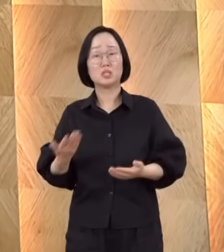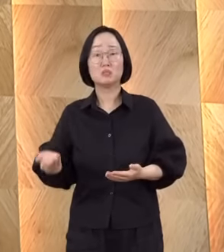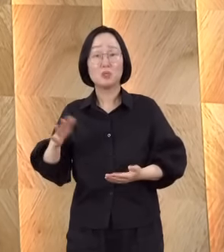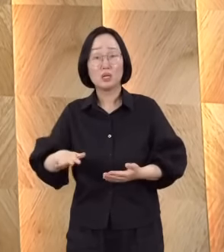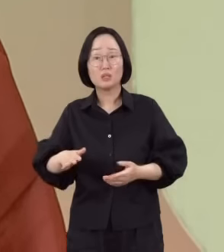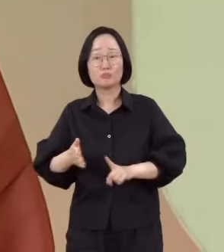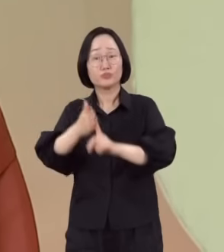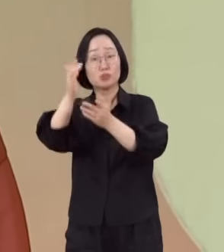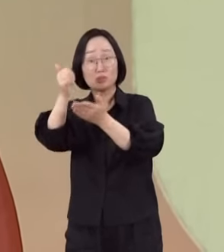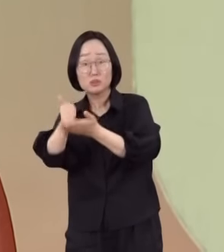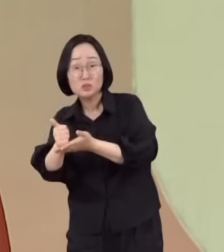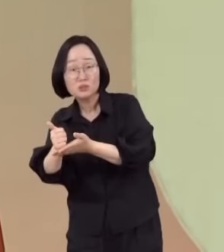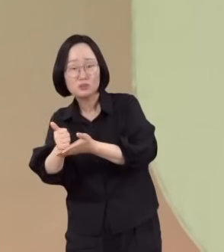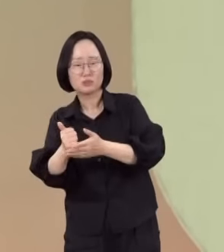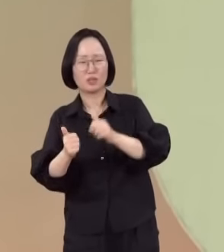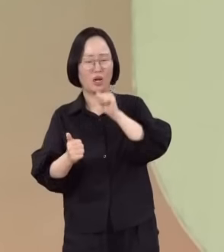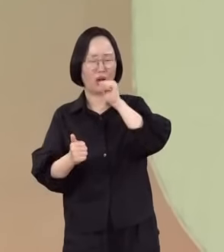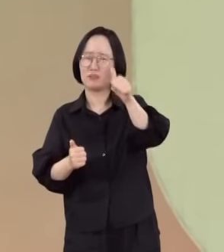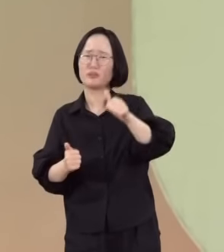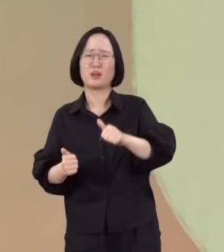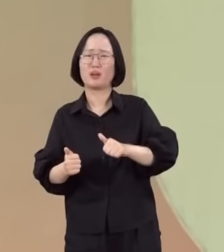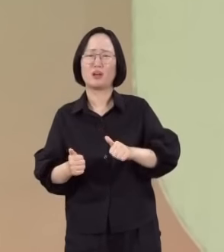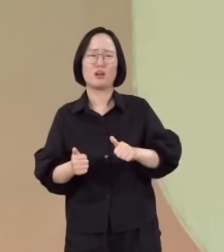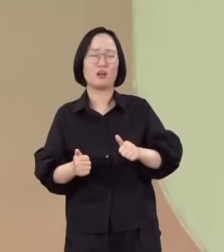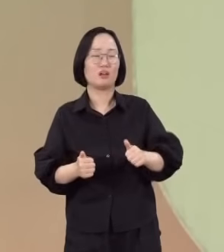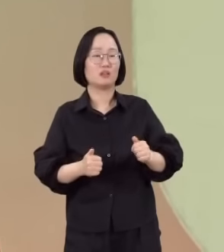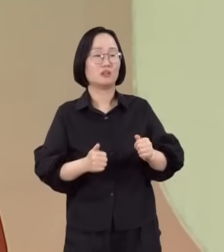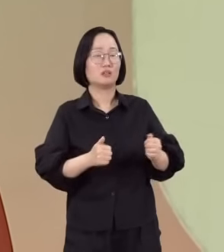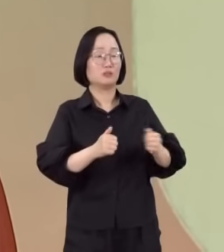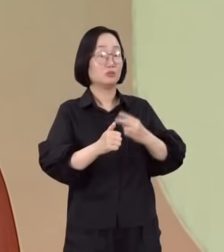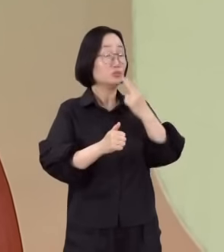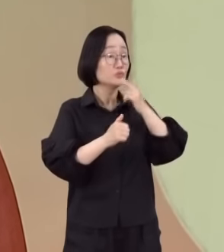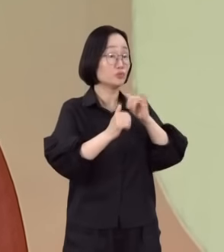아니하신다 그래서 늘 염불해도